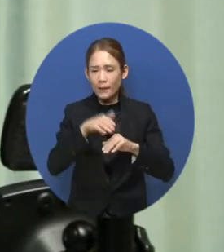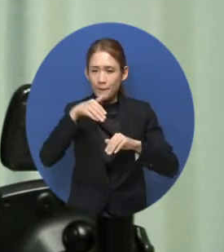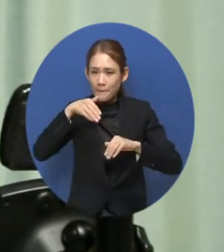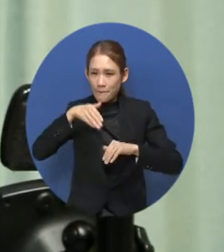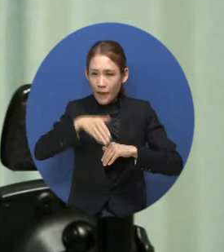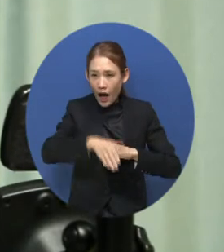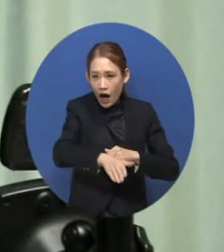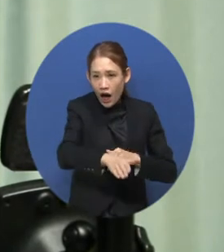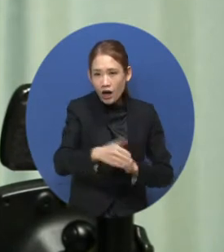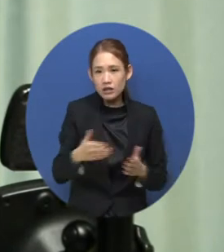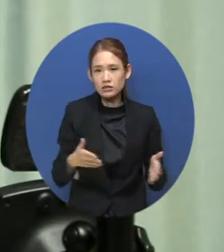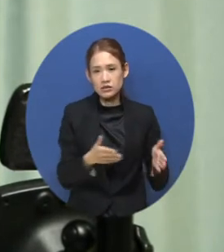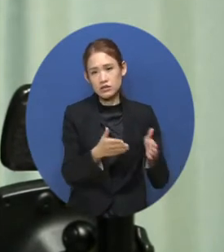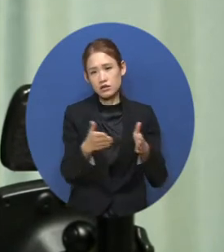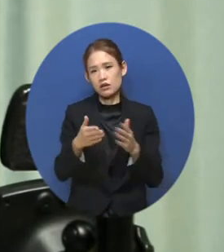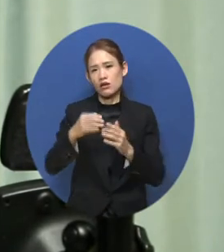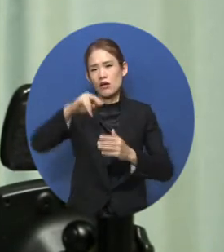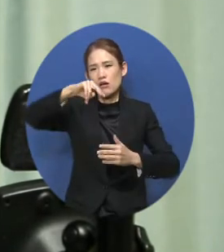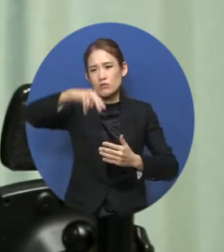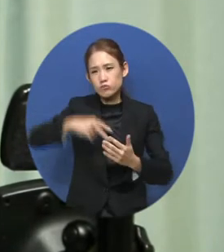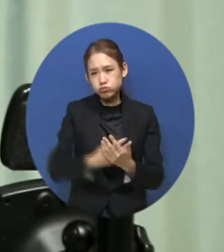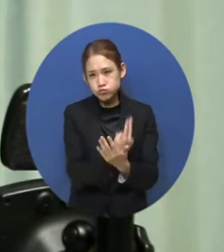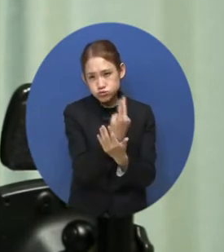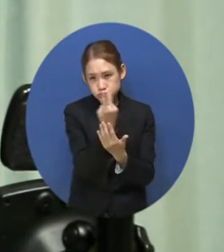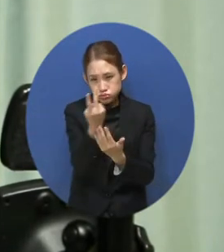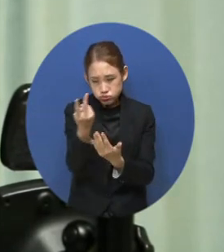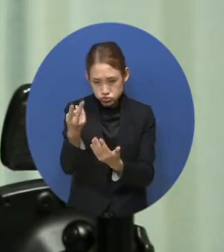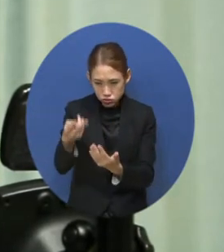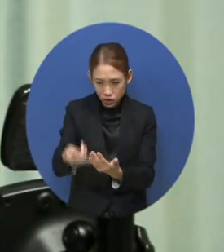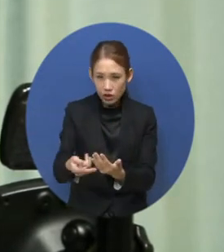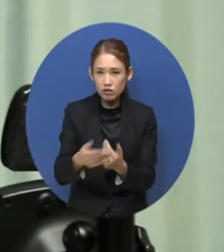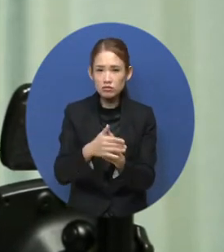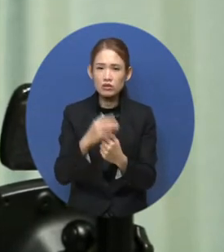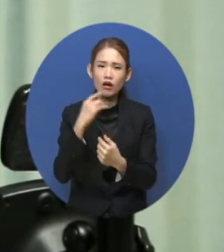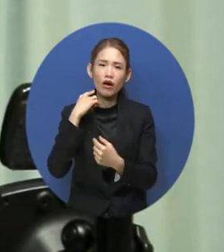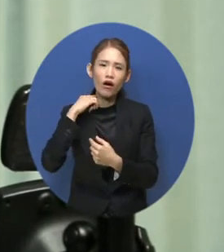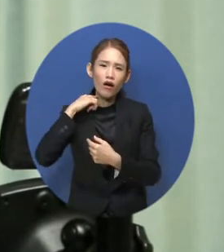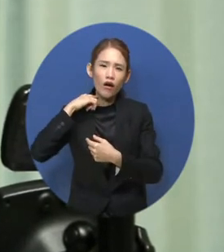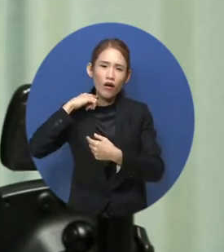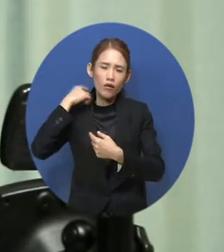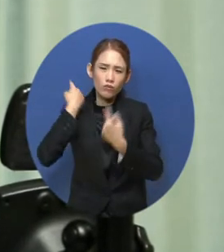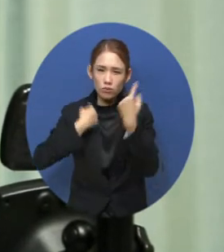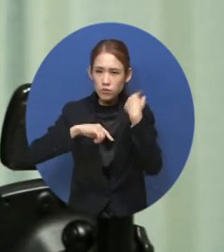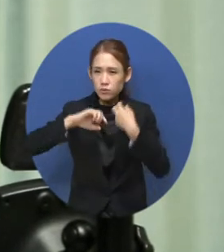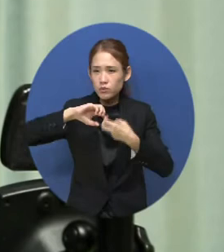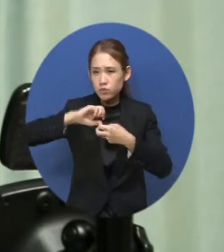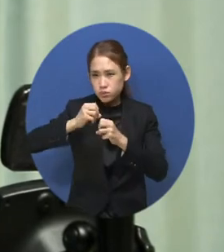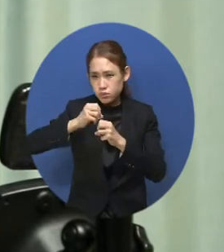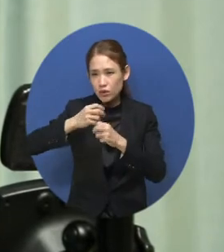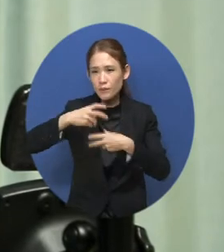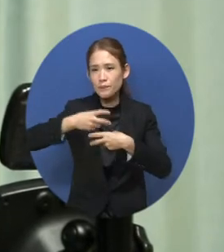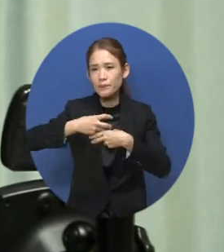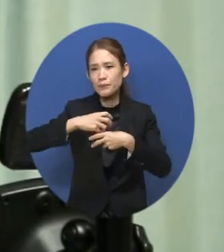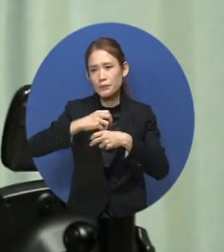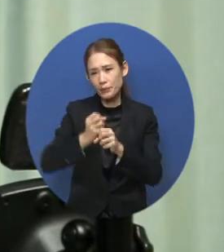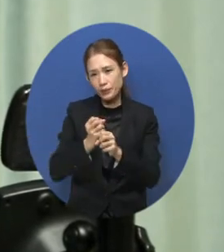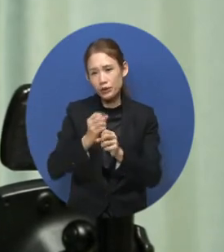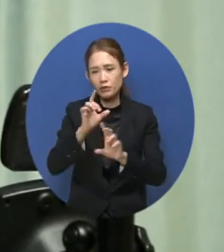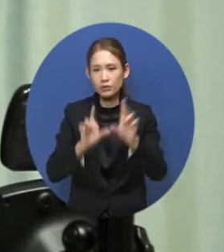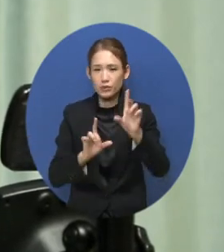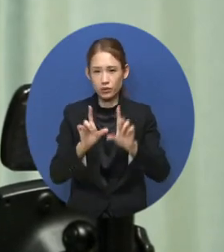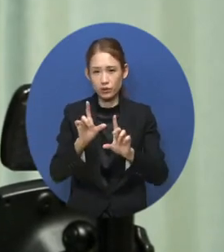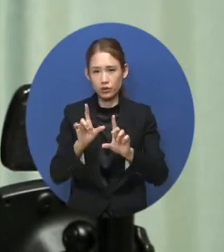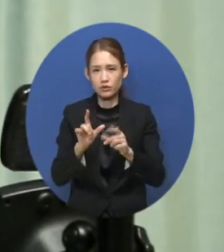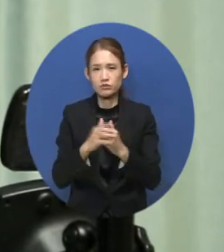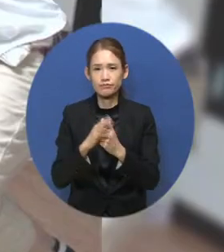내리막길에서 미끄러져서 넘어지게 됩니다. 그래서 목이 부러지는 사고를 당하게 되고 지금 현재 모습으로 살아가게 됐죠.